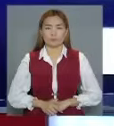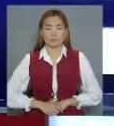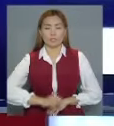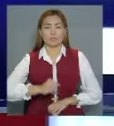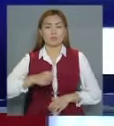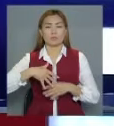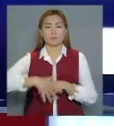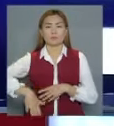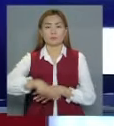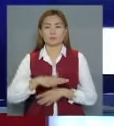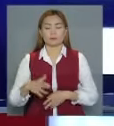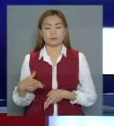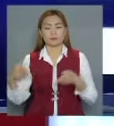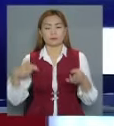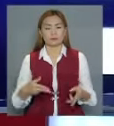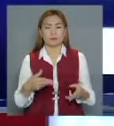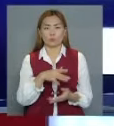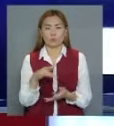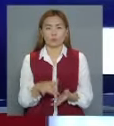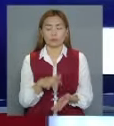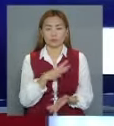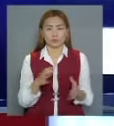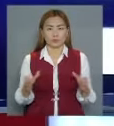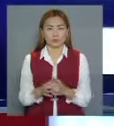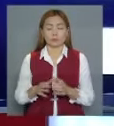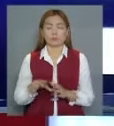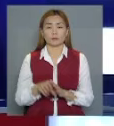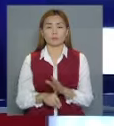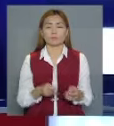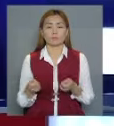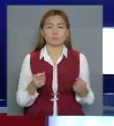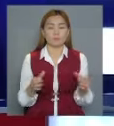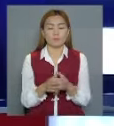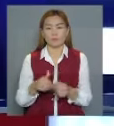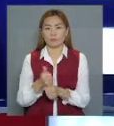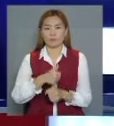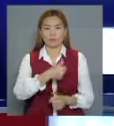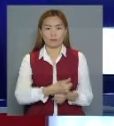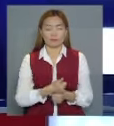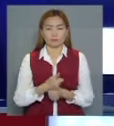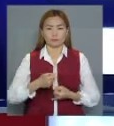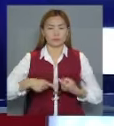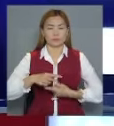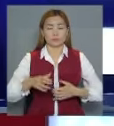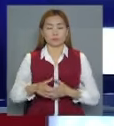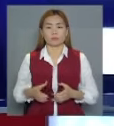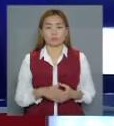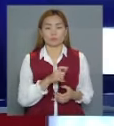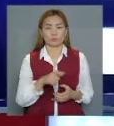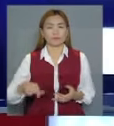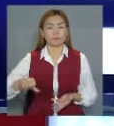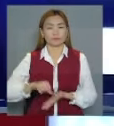Астрахан делегациясы сапармен өңірге келді. Делегация құрамына атқарушы органдардың басшылары мен бизнес-қоғамдасты өкілдері